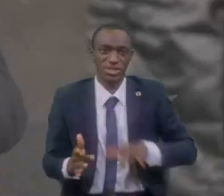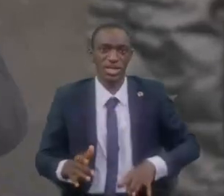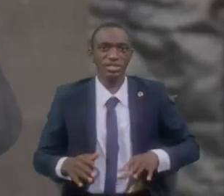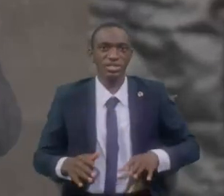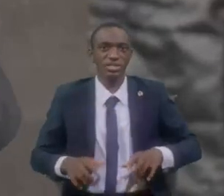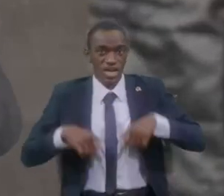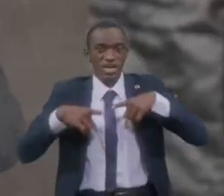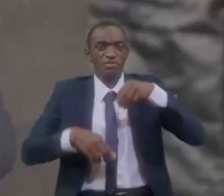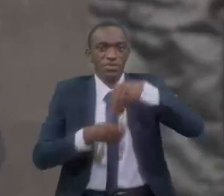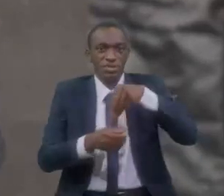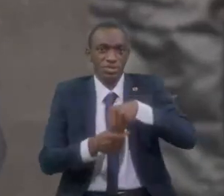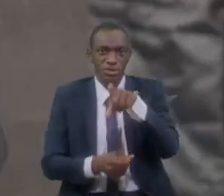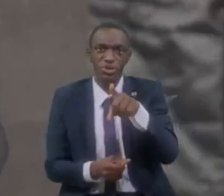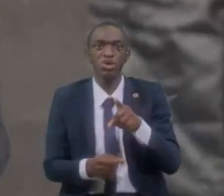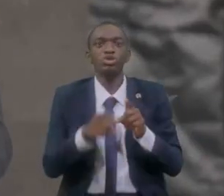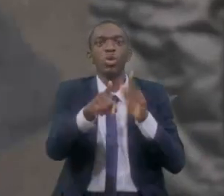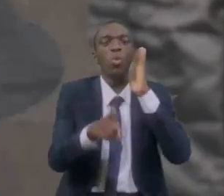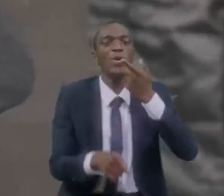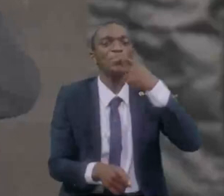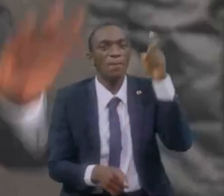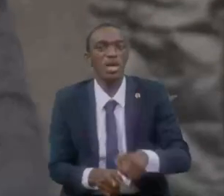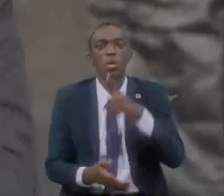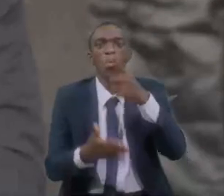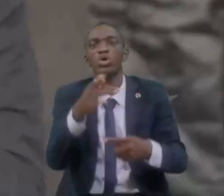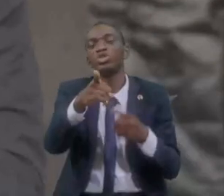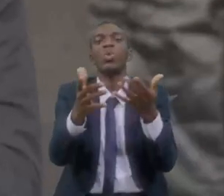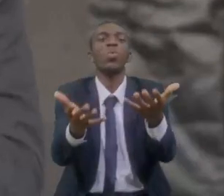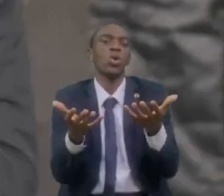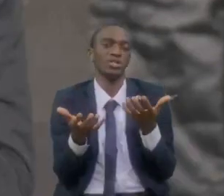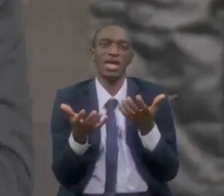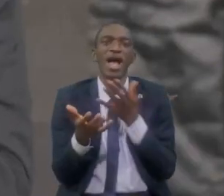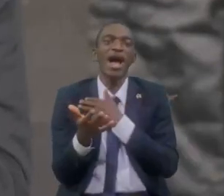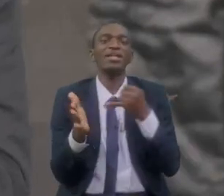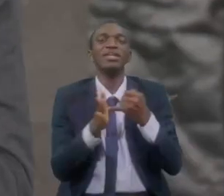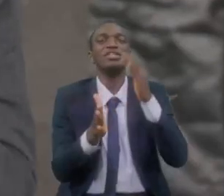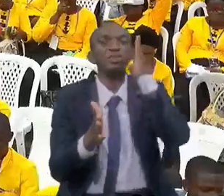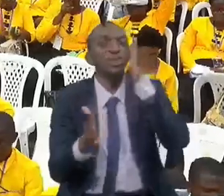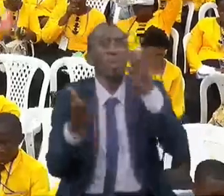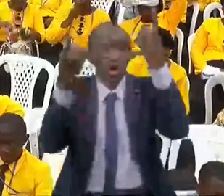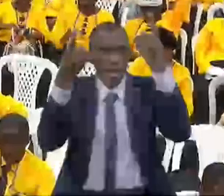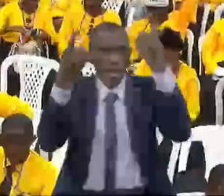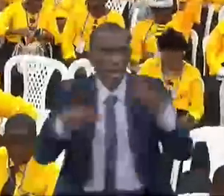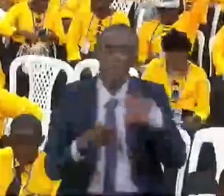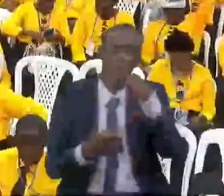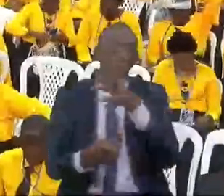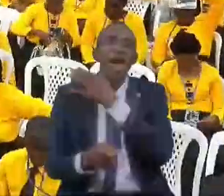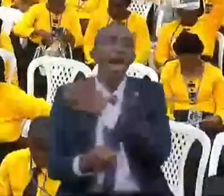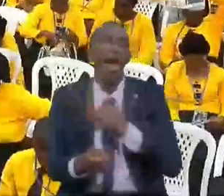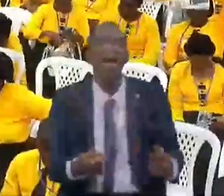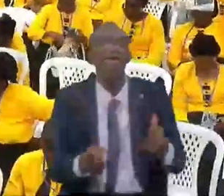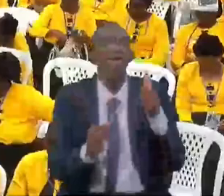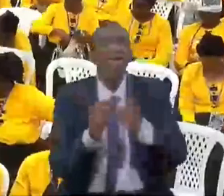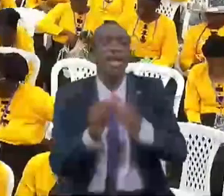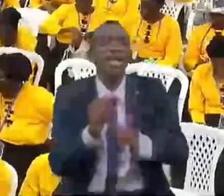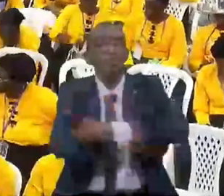toi, tu vas décréter ce que tu veux, et ce sera fait pour toi. Et